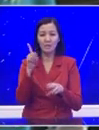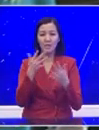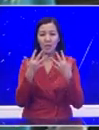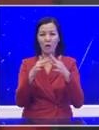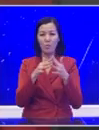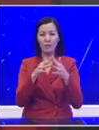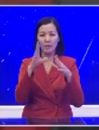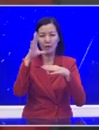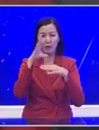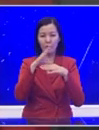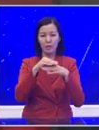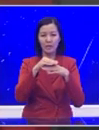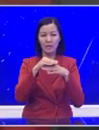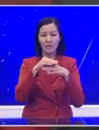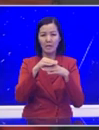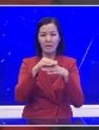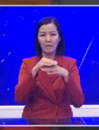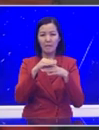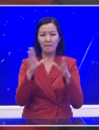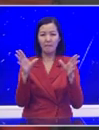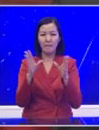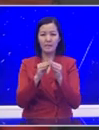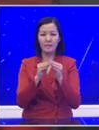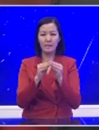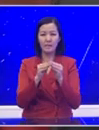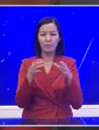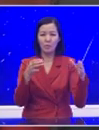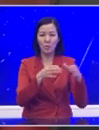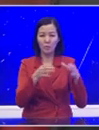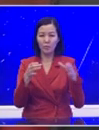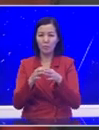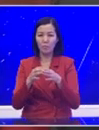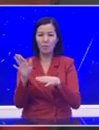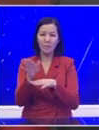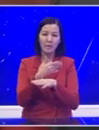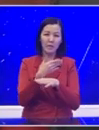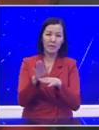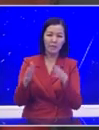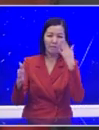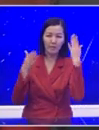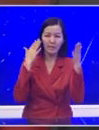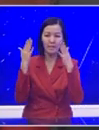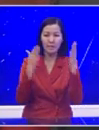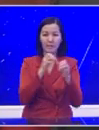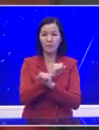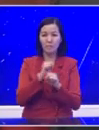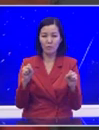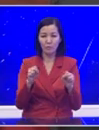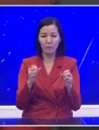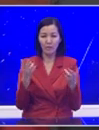ауылдарымызда кешке қарай басын біріктіріп, өздеріңіз білесіздер, жастар бірігіп жүр деген информация